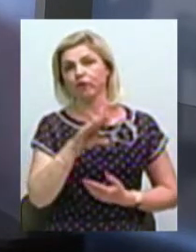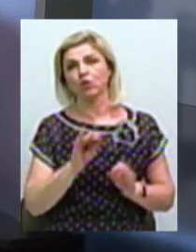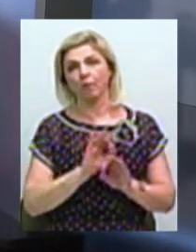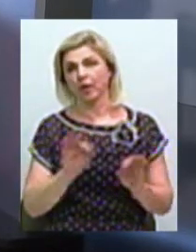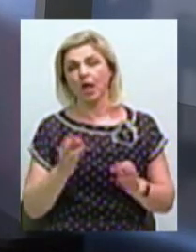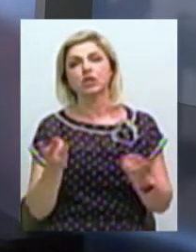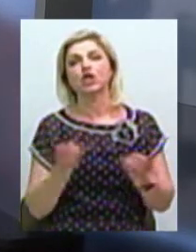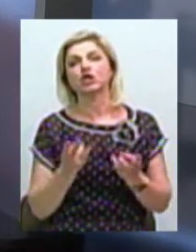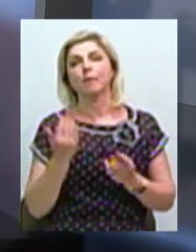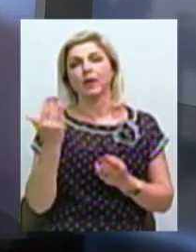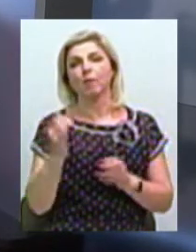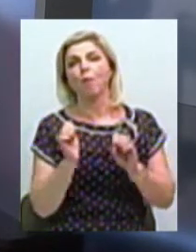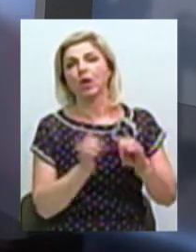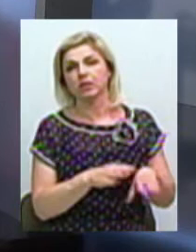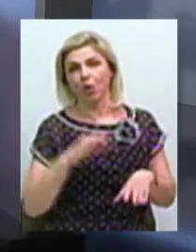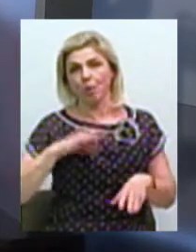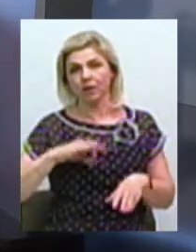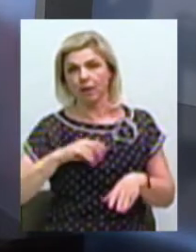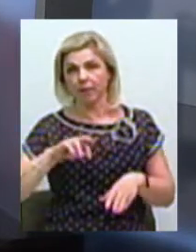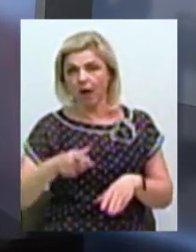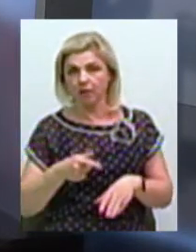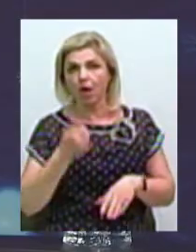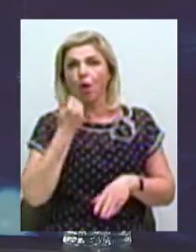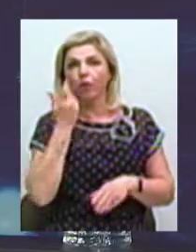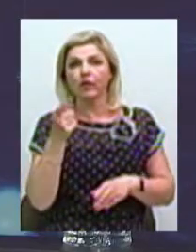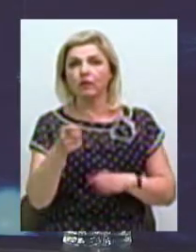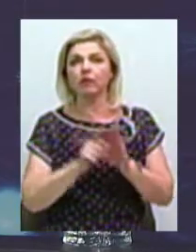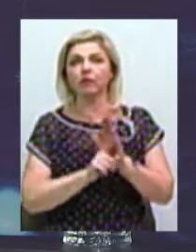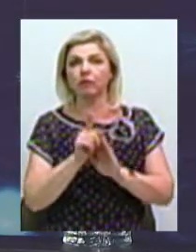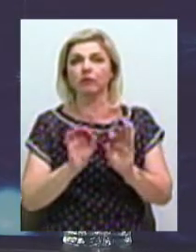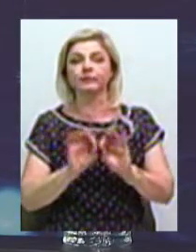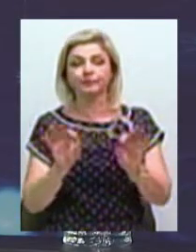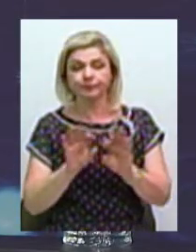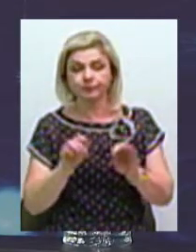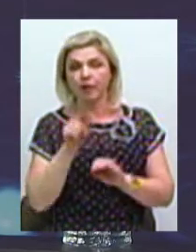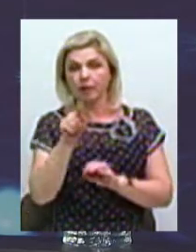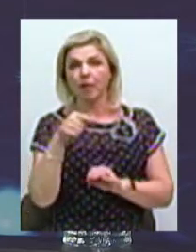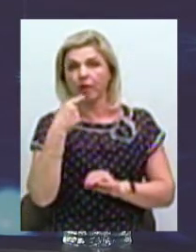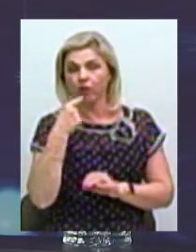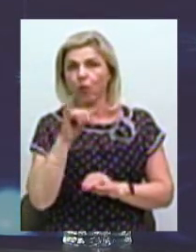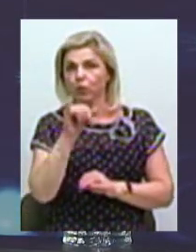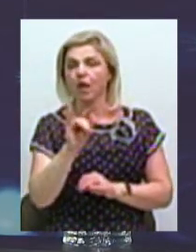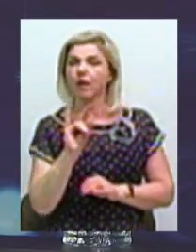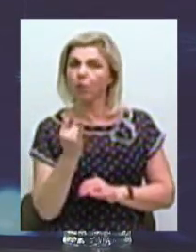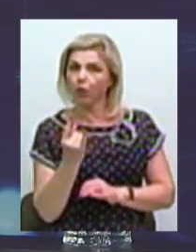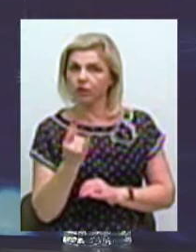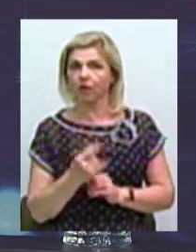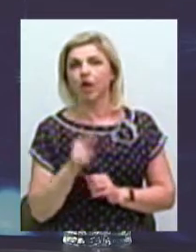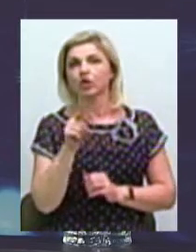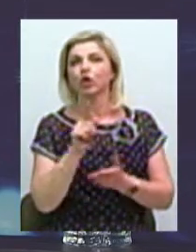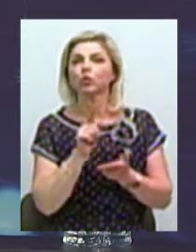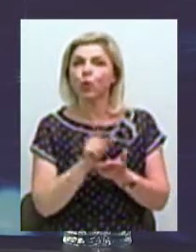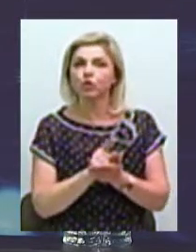ему бросать употреблять? А когда ты начинаешь уже объяснять и говорить, что вот у тебя же ребёнок, ты же